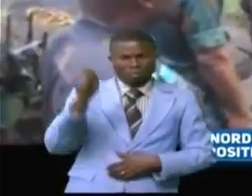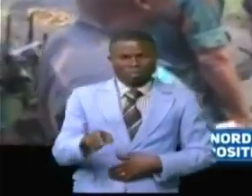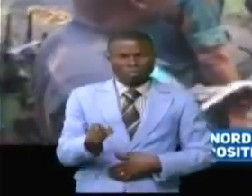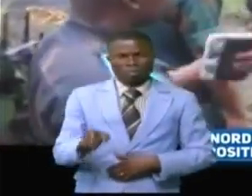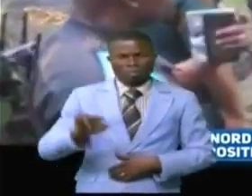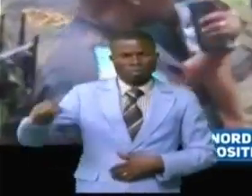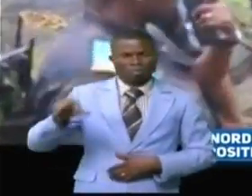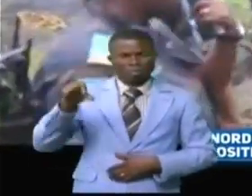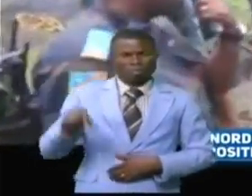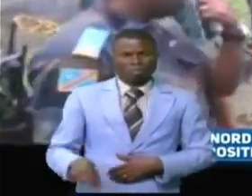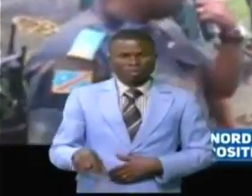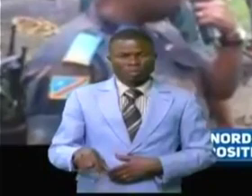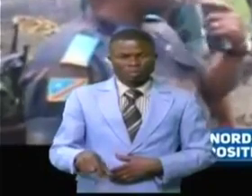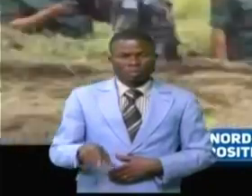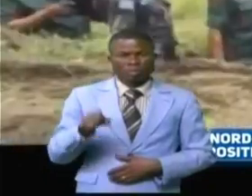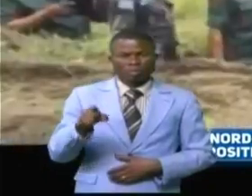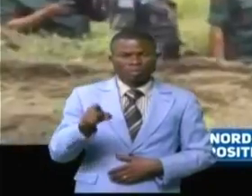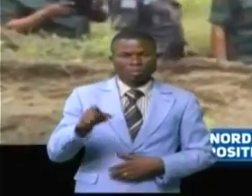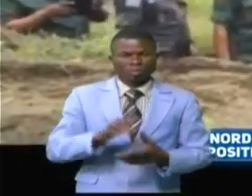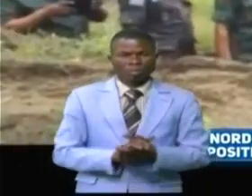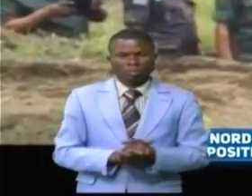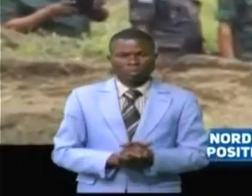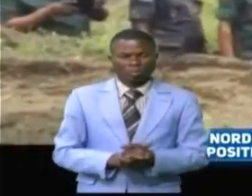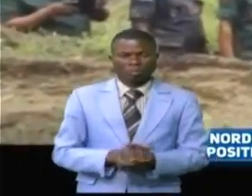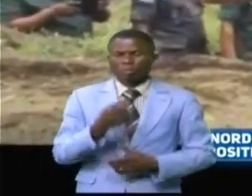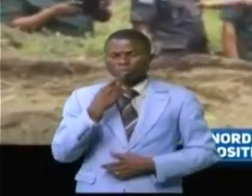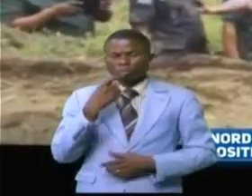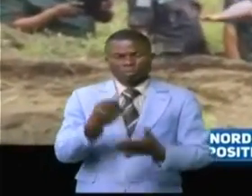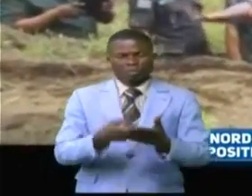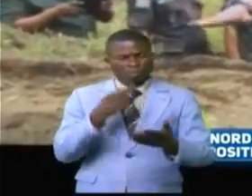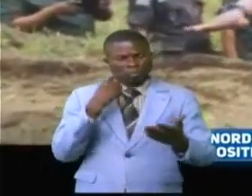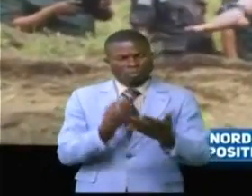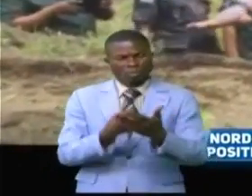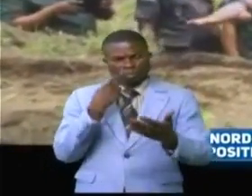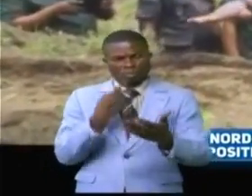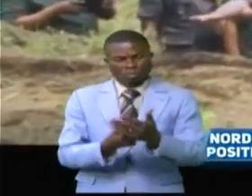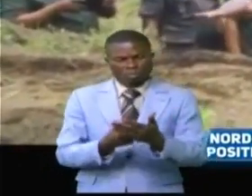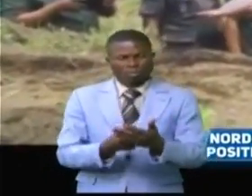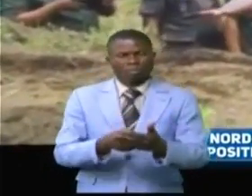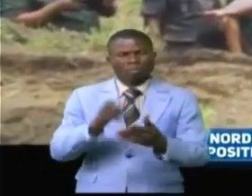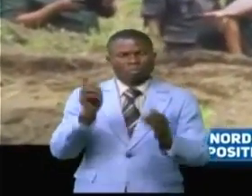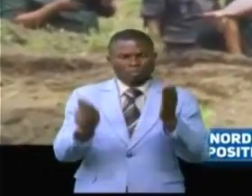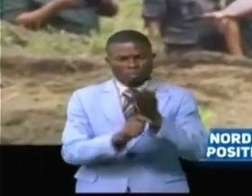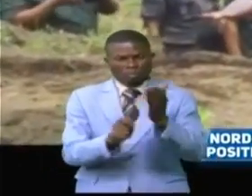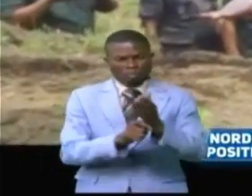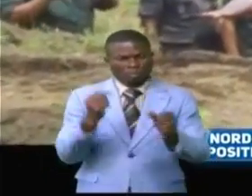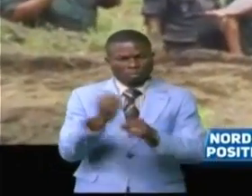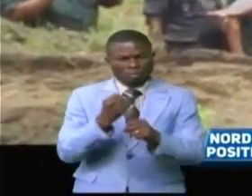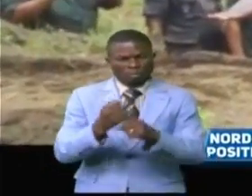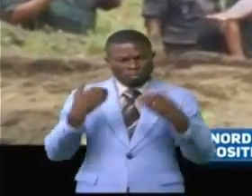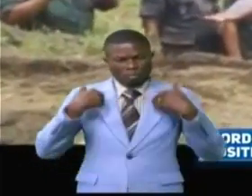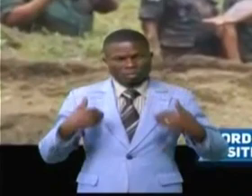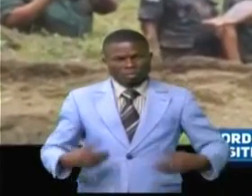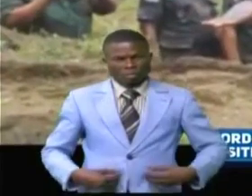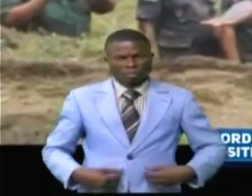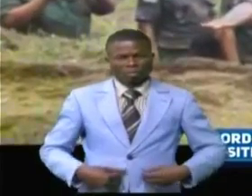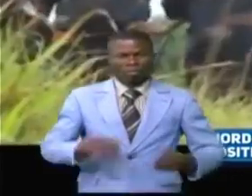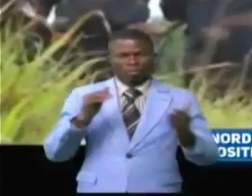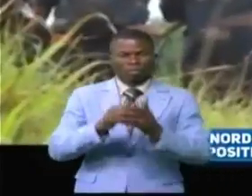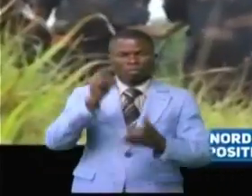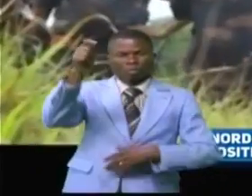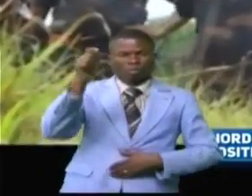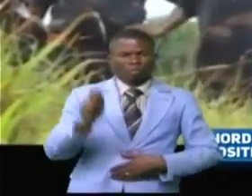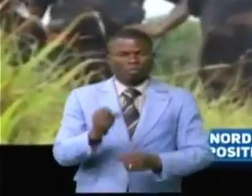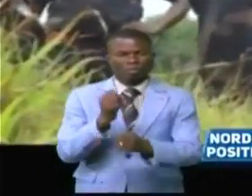Jacques Ndourou Itialigonza donne des observations pratiques et tactiques sur le front physique aux militaires,